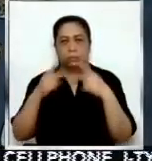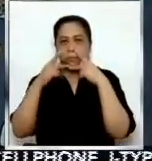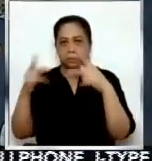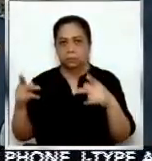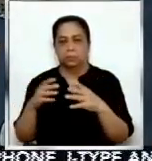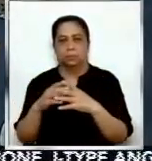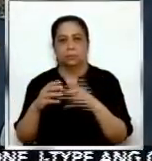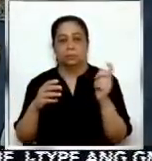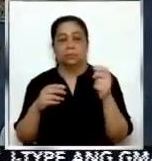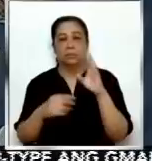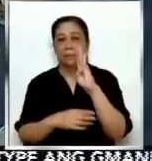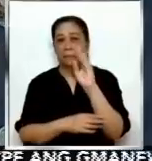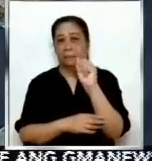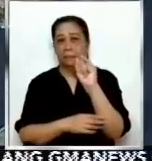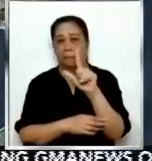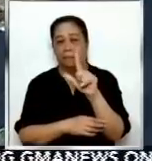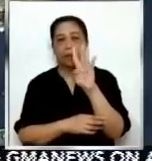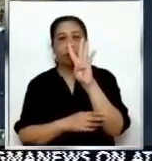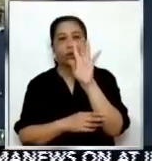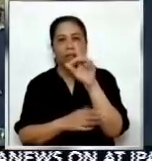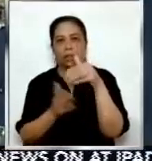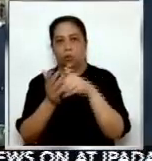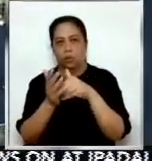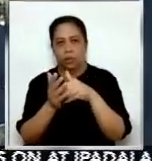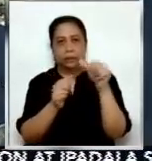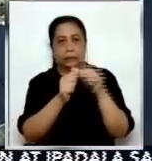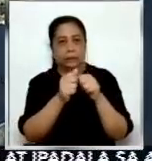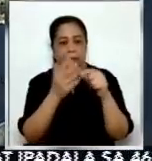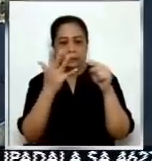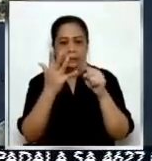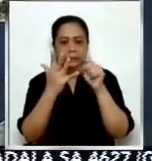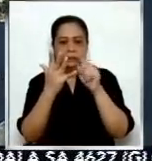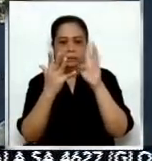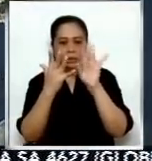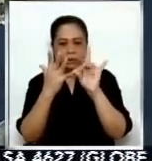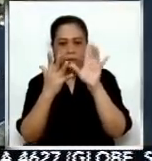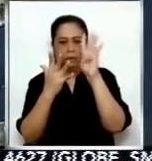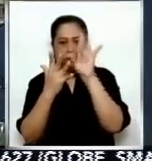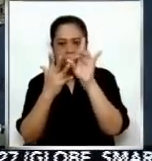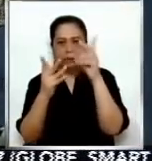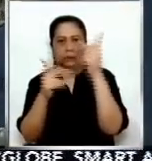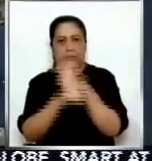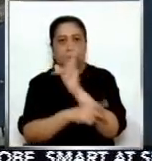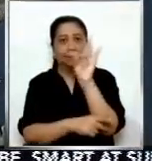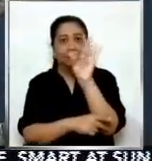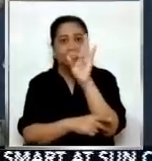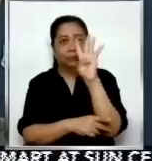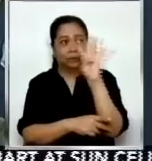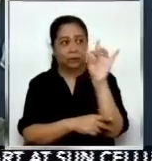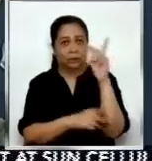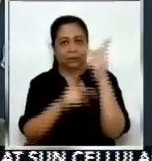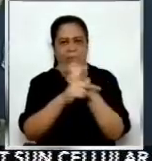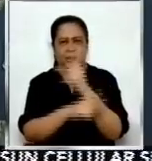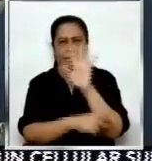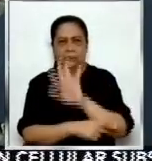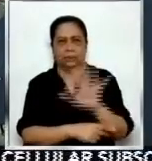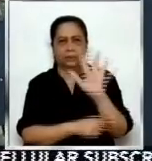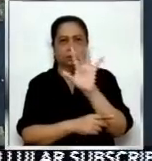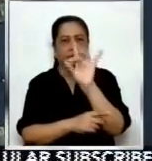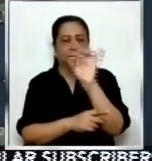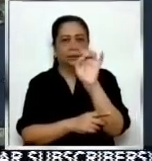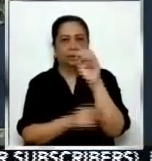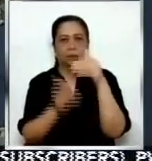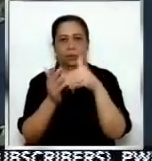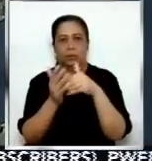piyansa ay 48,000 kada count, so multiplied by 17, it's around 800,000